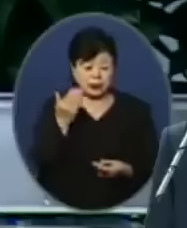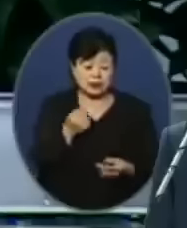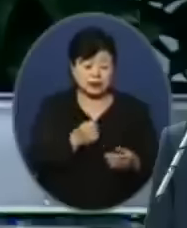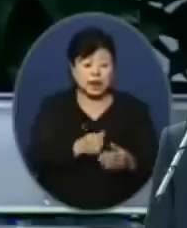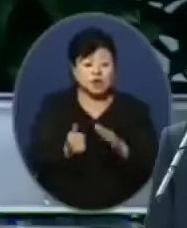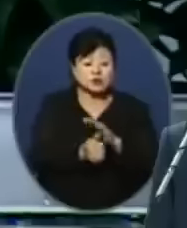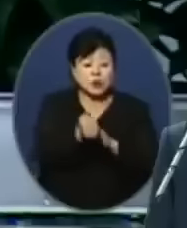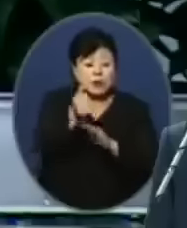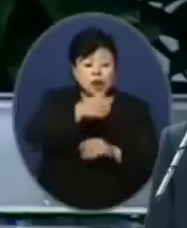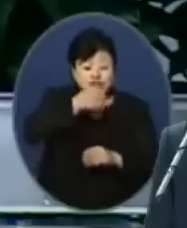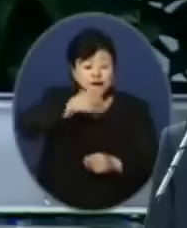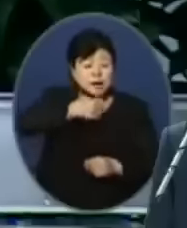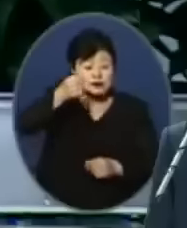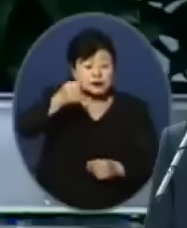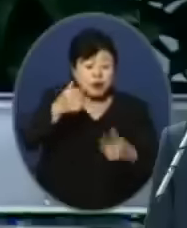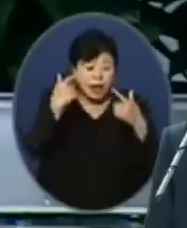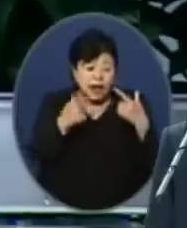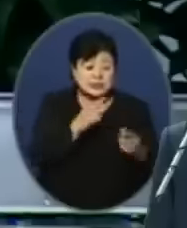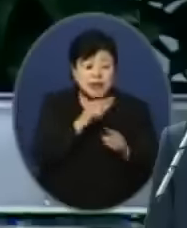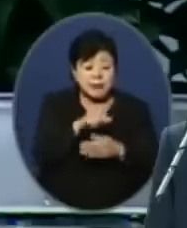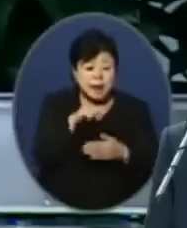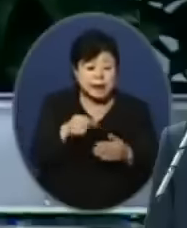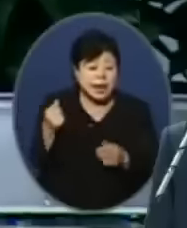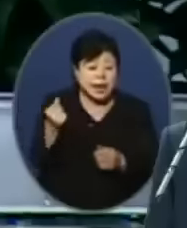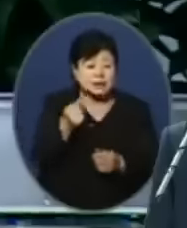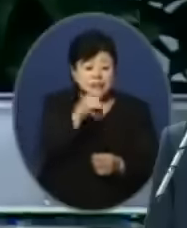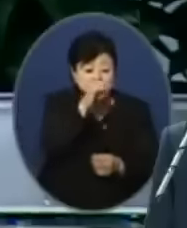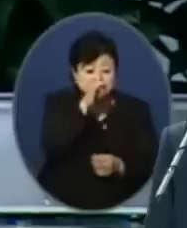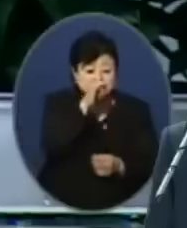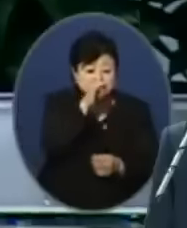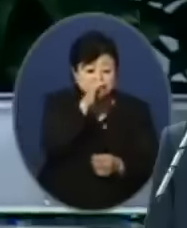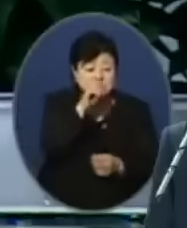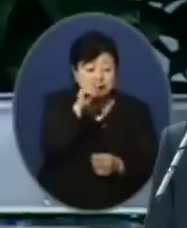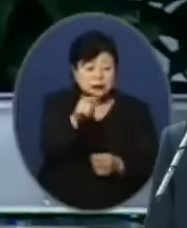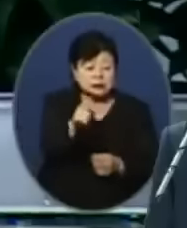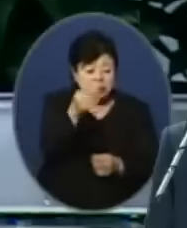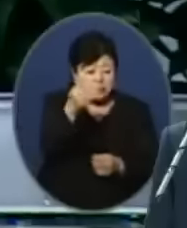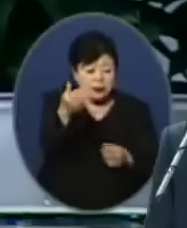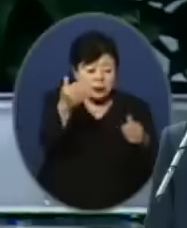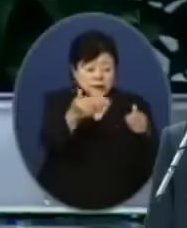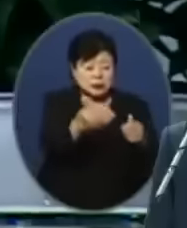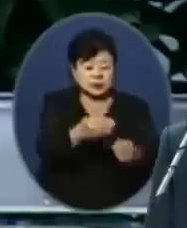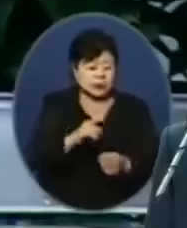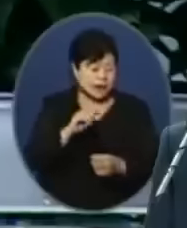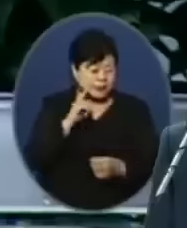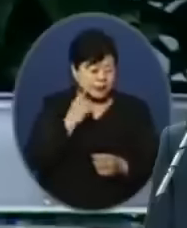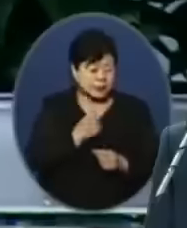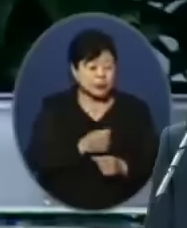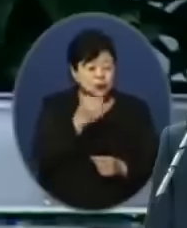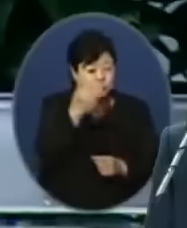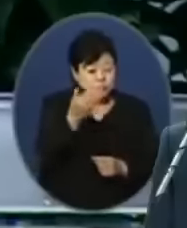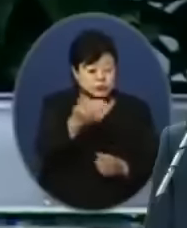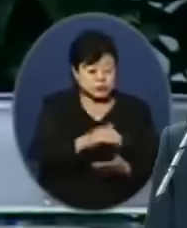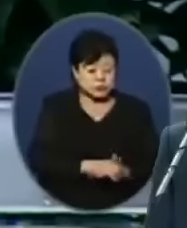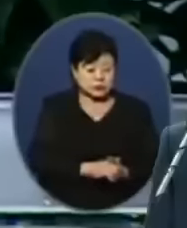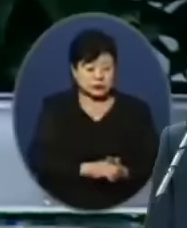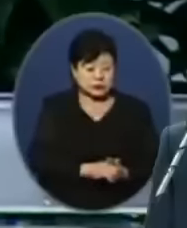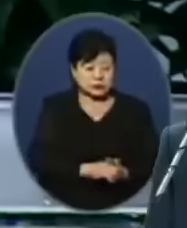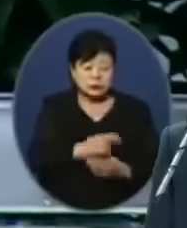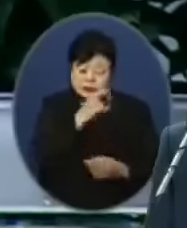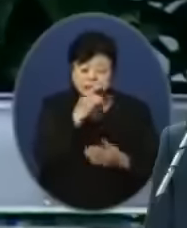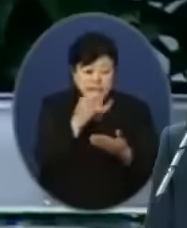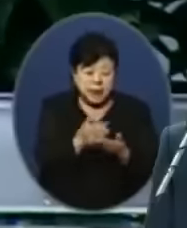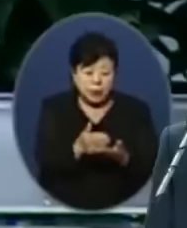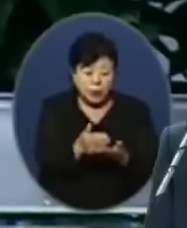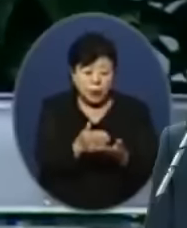그리고 소망찬 꿈은 항상 마음에 간직하고 있으면 그것이 여러분의 인생을 아름답게 만드는 것입니다. 믿고 의심치